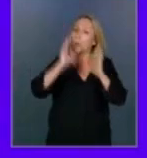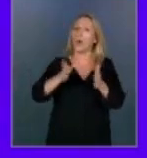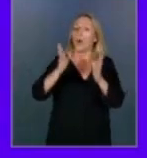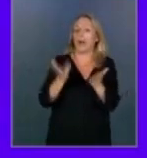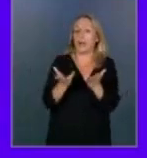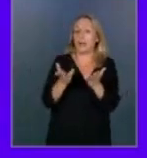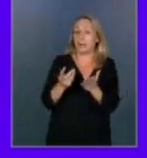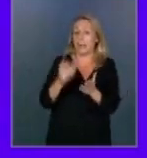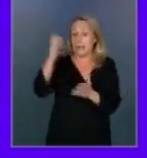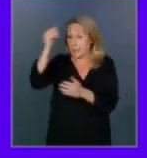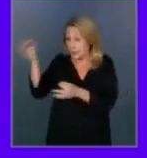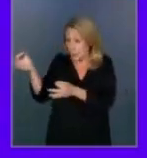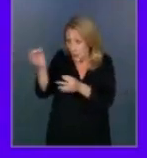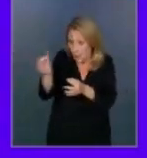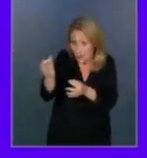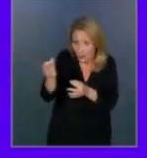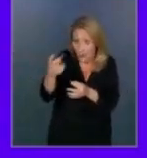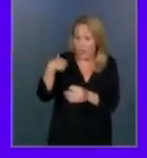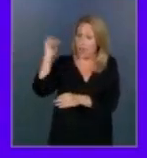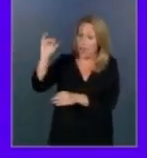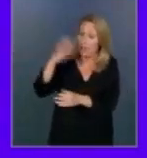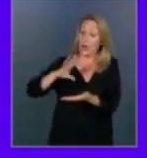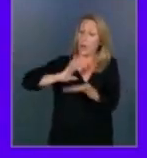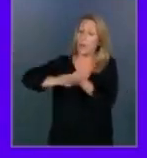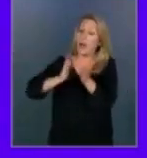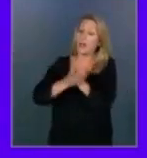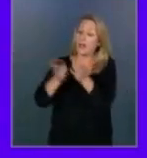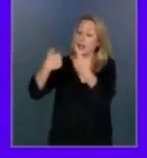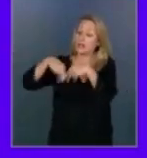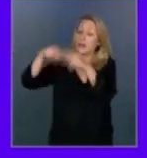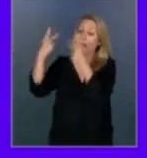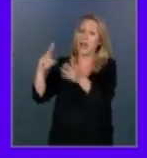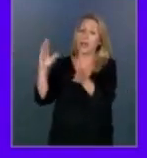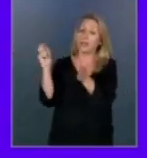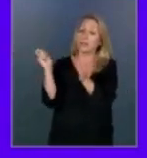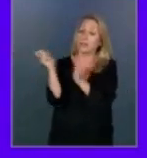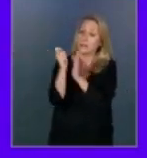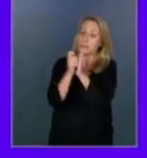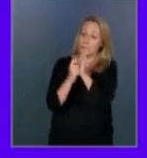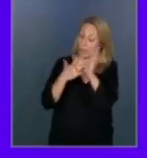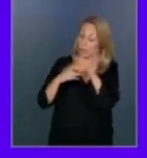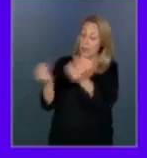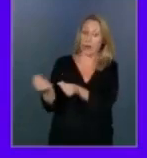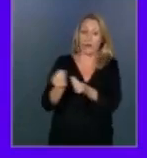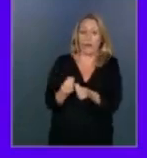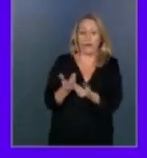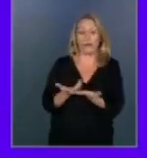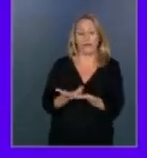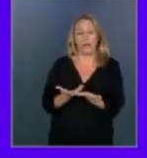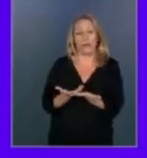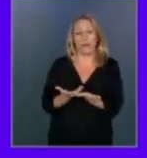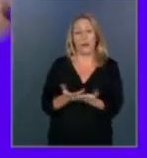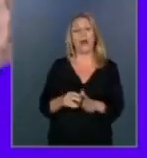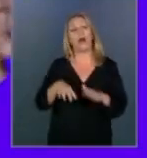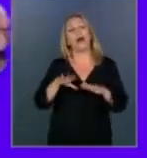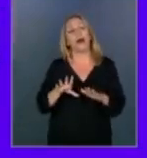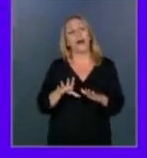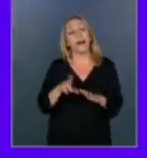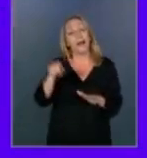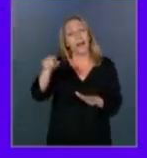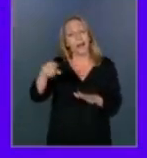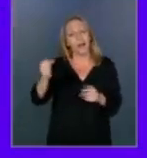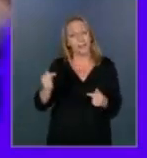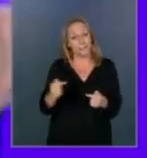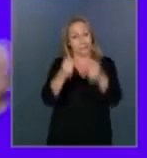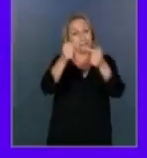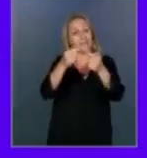Ακριβώς επειδή το αμφισβητώ, τους ζήτησα να φέρει τα πρακτικά των συνεδριάσεων της Επιστημονικής Επιτροπής. Αλλά να άλλη μία αντίφαση.